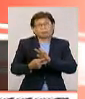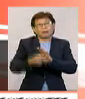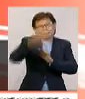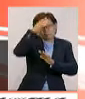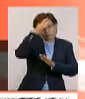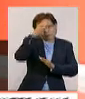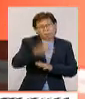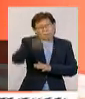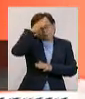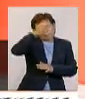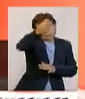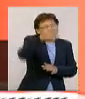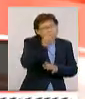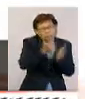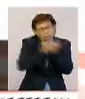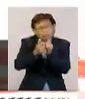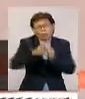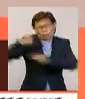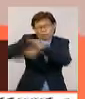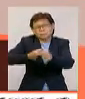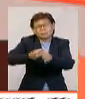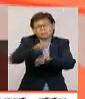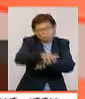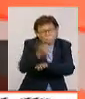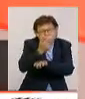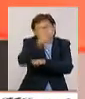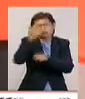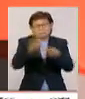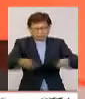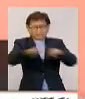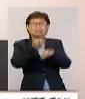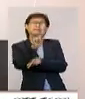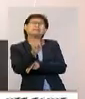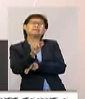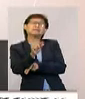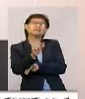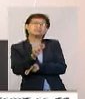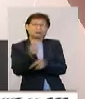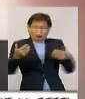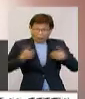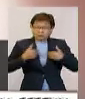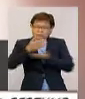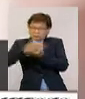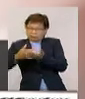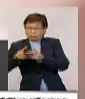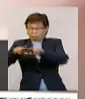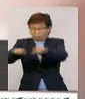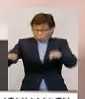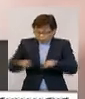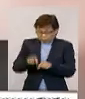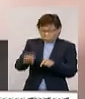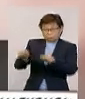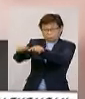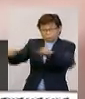ayahnya lagi, datuk neneknya lagi, mewarisinya mereka tidak mahu sebab nilainya rendah. Dan ada juga setengah kawasan